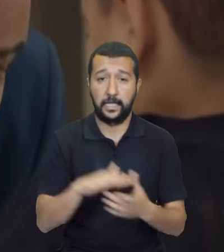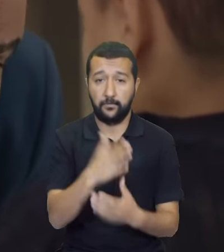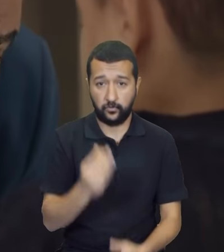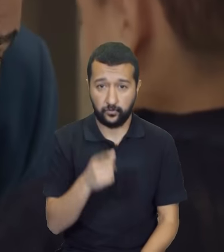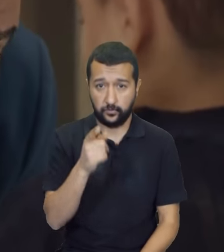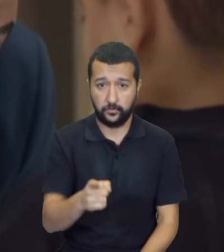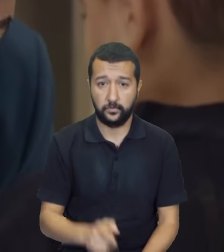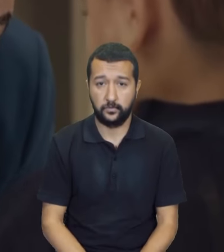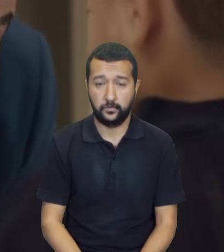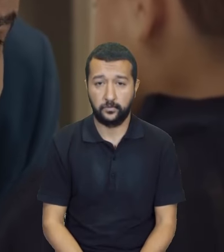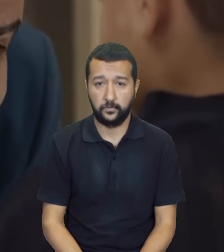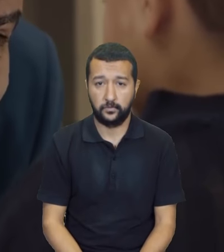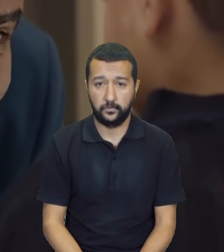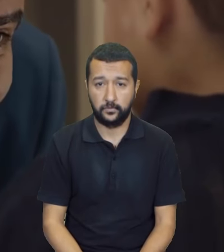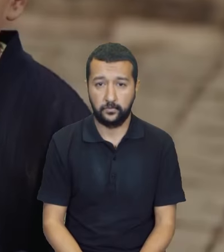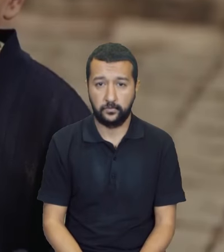ayakkabı al, oldu mu?